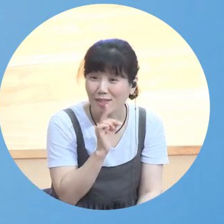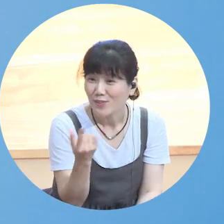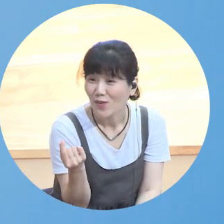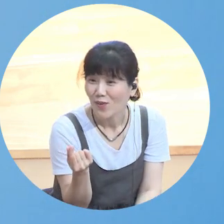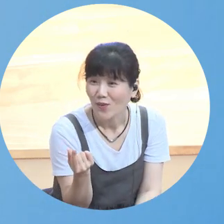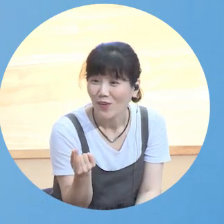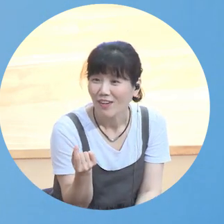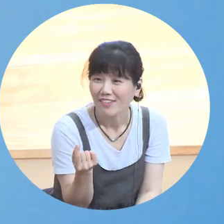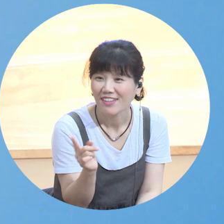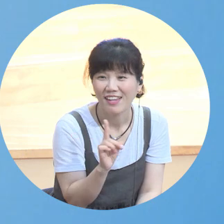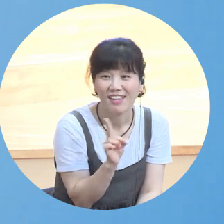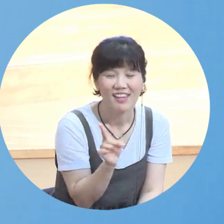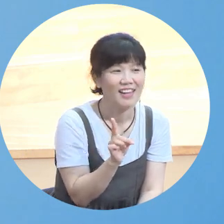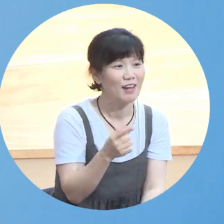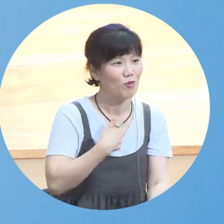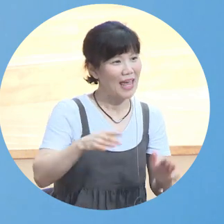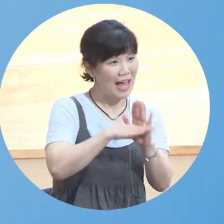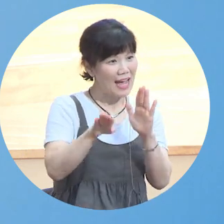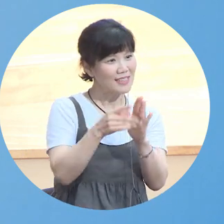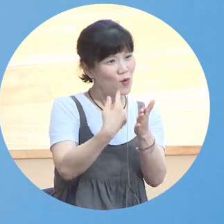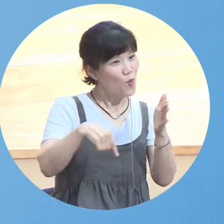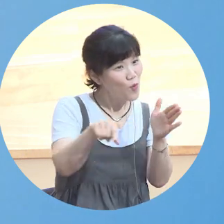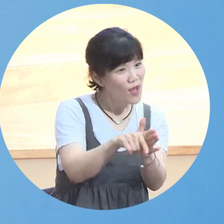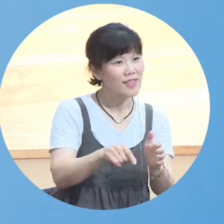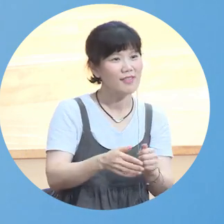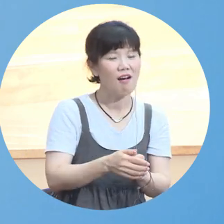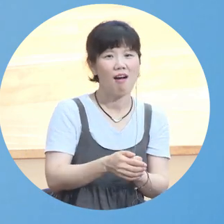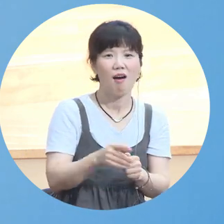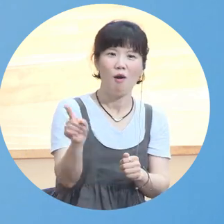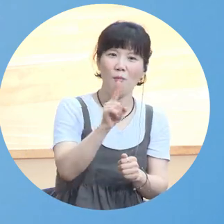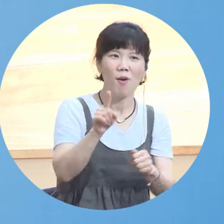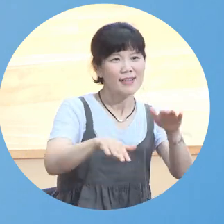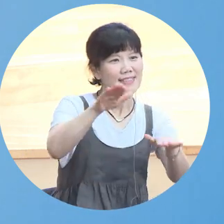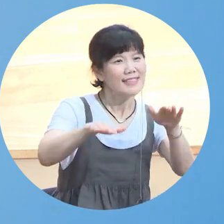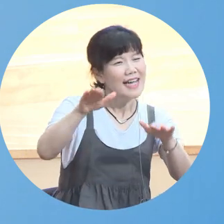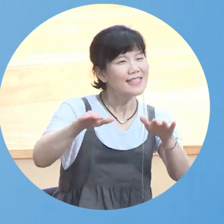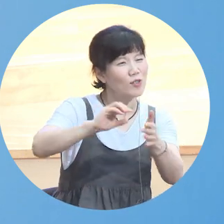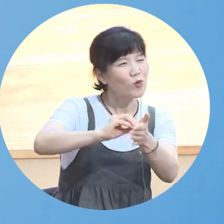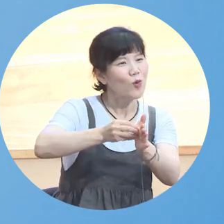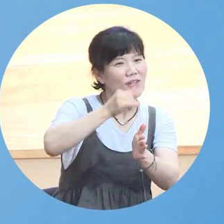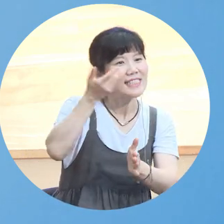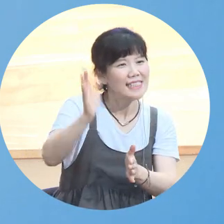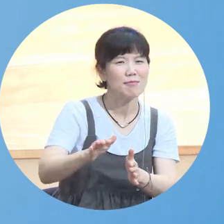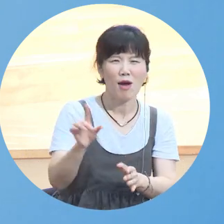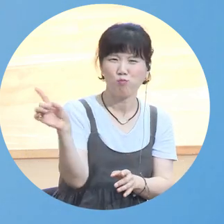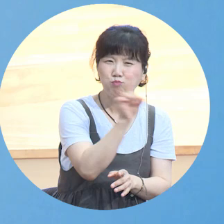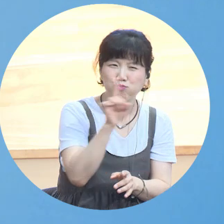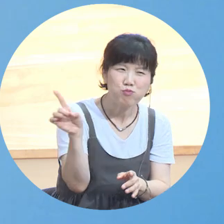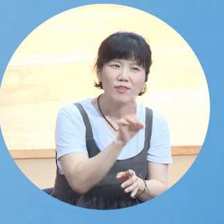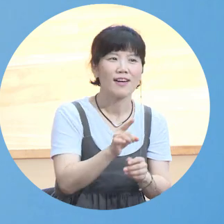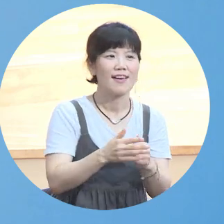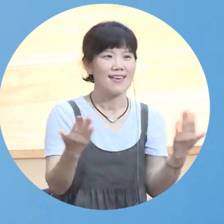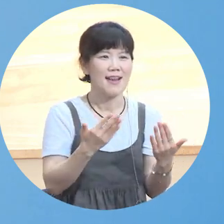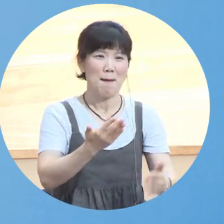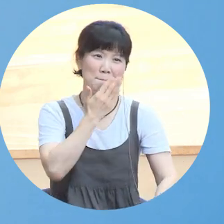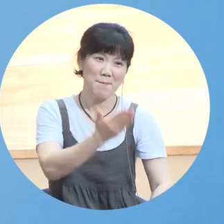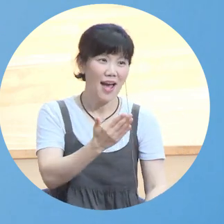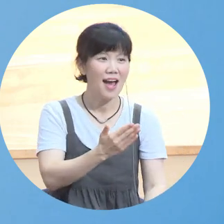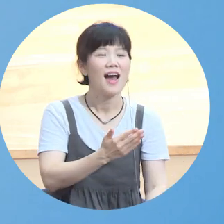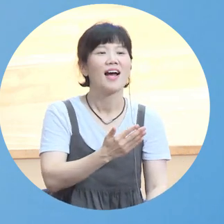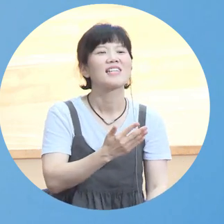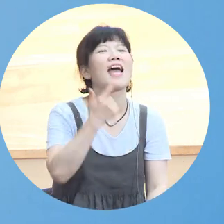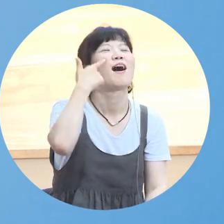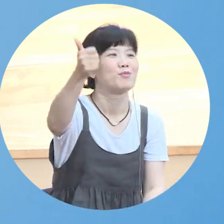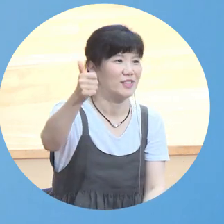우리 가정을 위해서라면 정도의 자네 있을지 모르겠습니다만 뭐든지 다 할 수 있는 게 아버지입니다 가정입니다